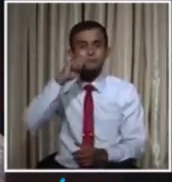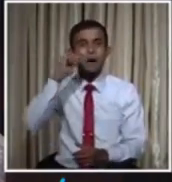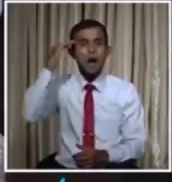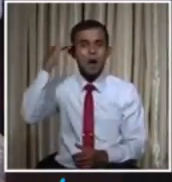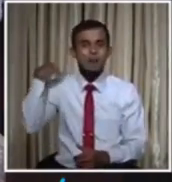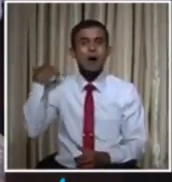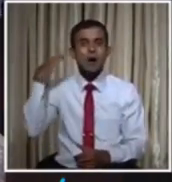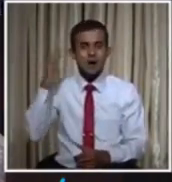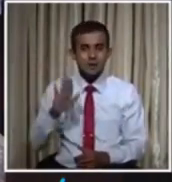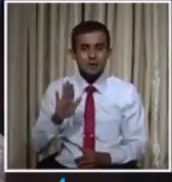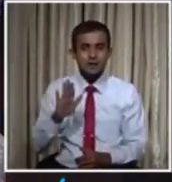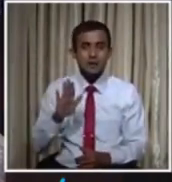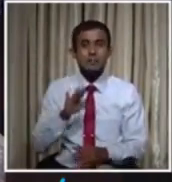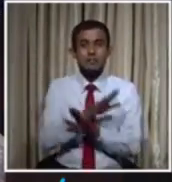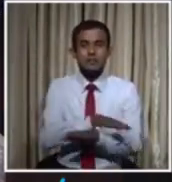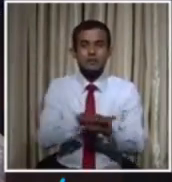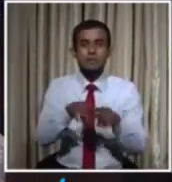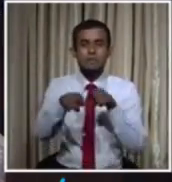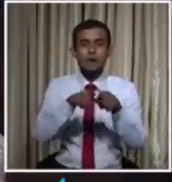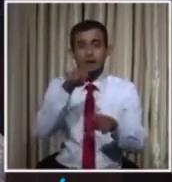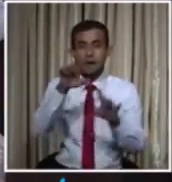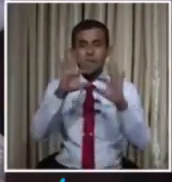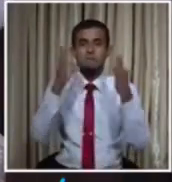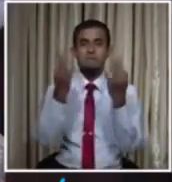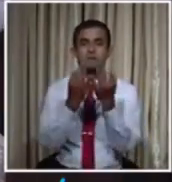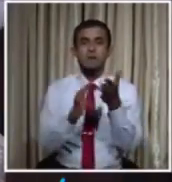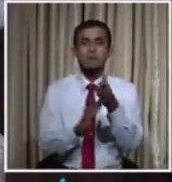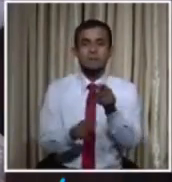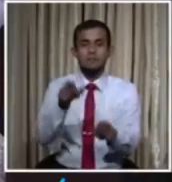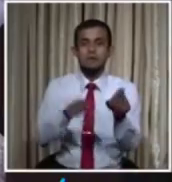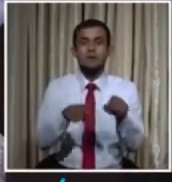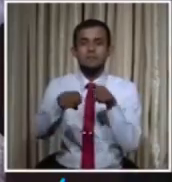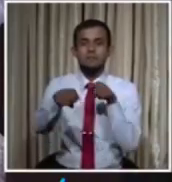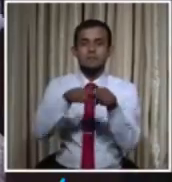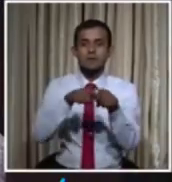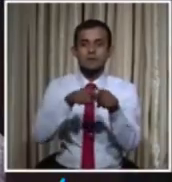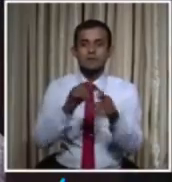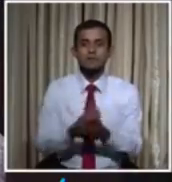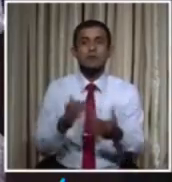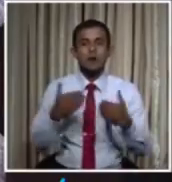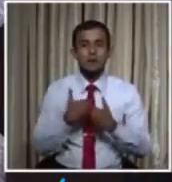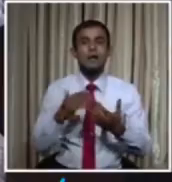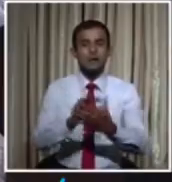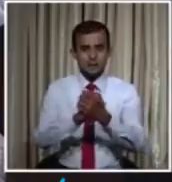මවකගේ දූ දරුවන් හැටියට එක පවුලේ සමාජිකයින් හැටියට අපි එකට